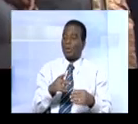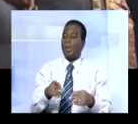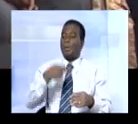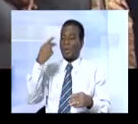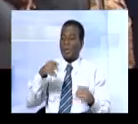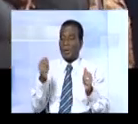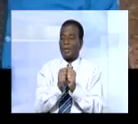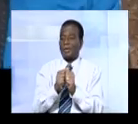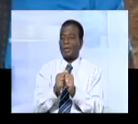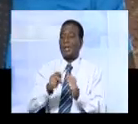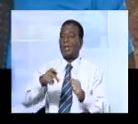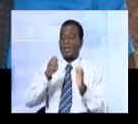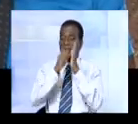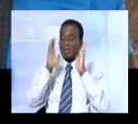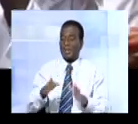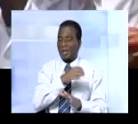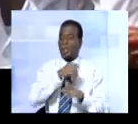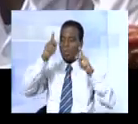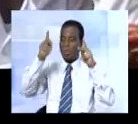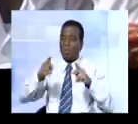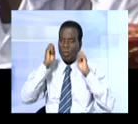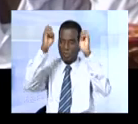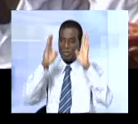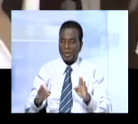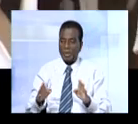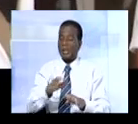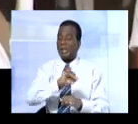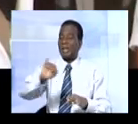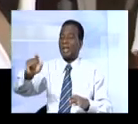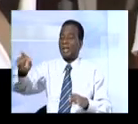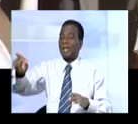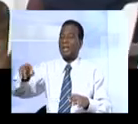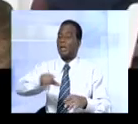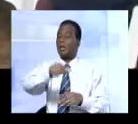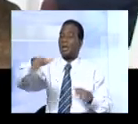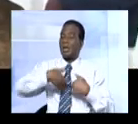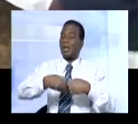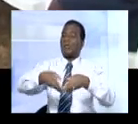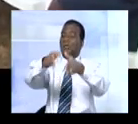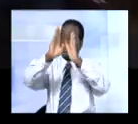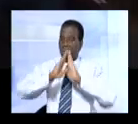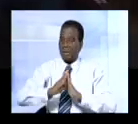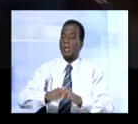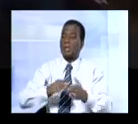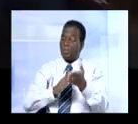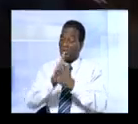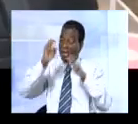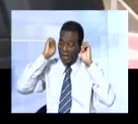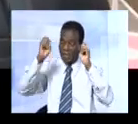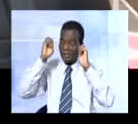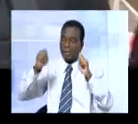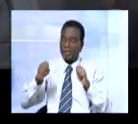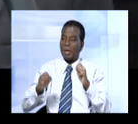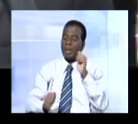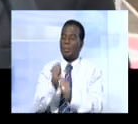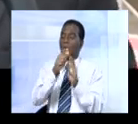le gouverneur Thiam leur a demandé d'encadrer les élèves afin que ceux-ci relèvent les défis du développement de la Côte d'Ivoire. La